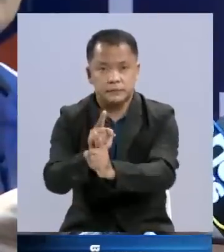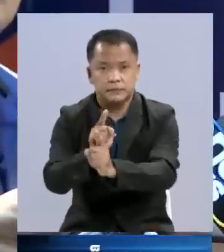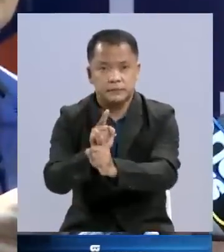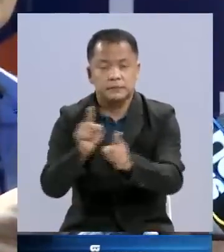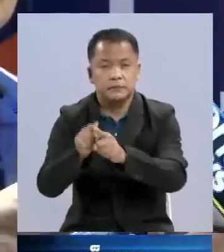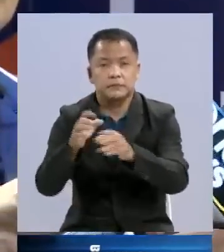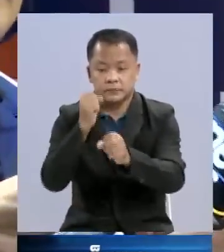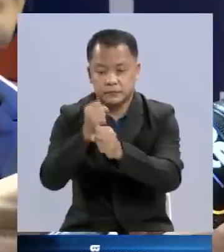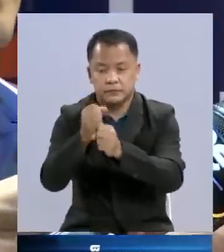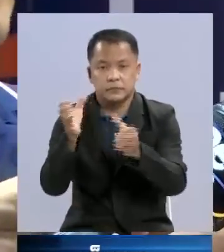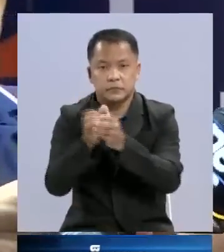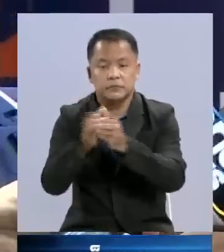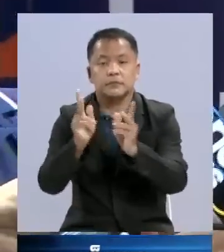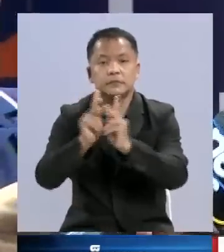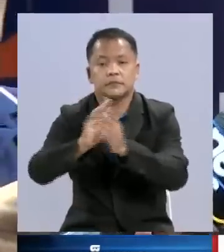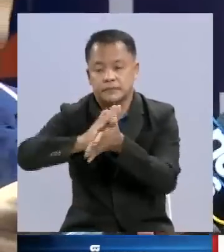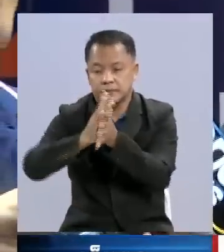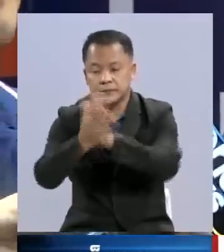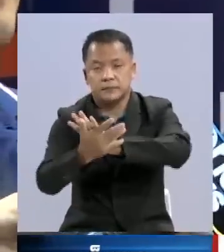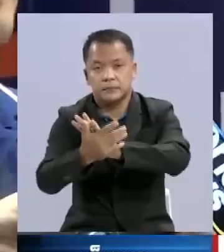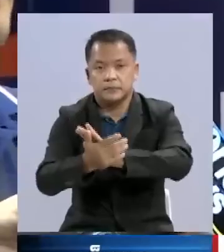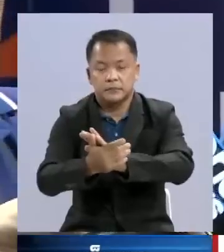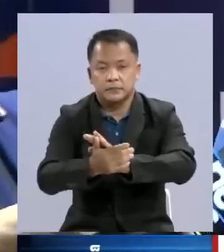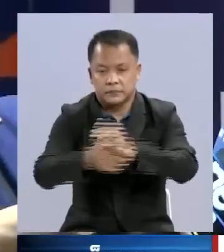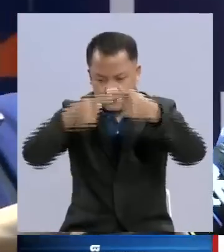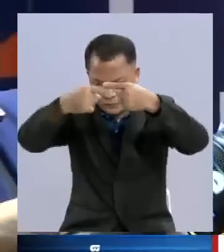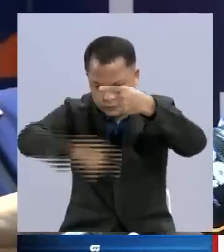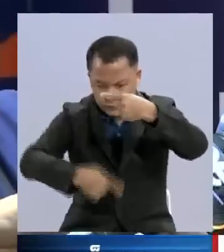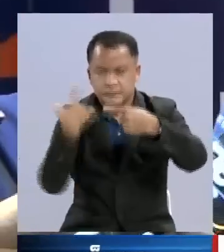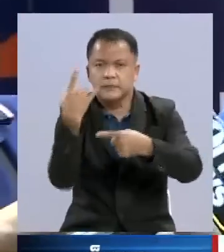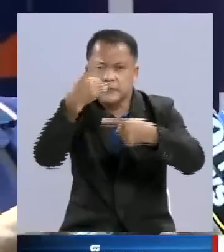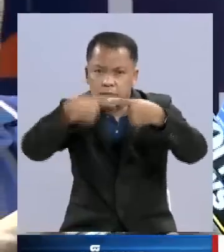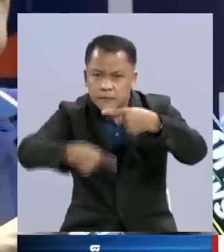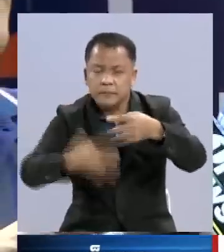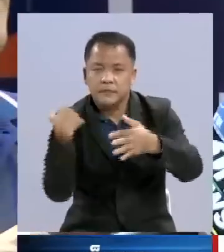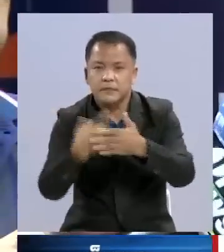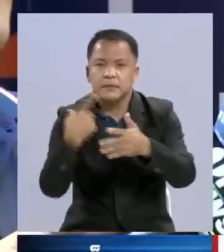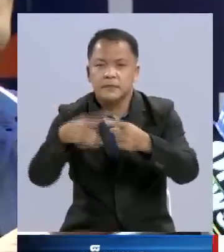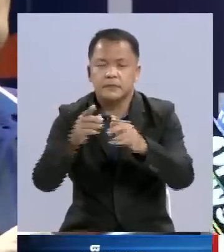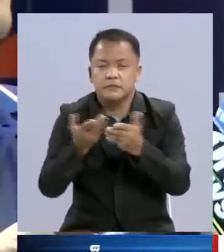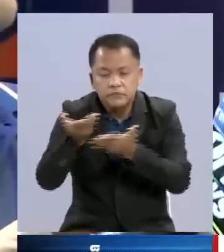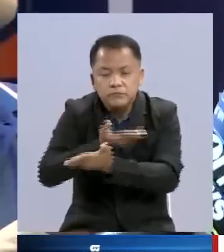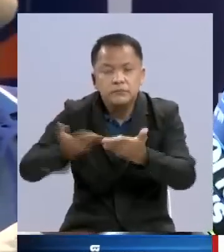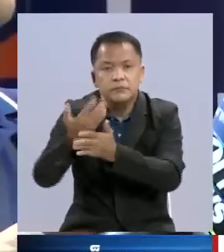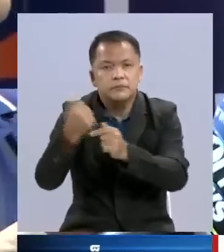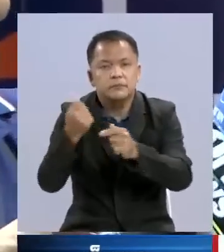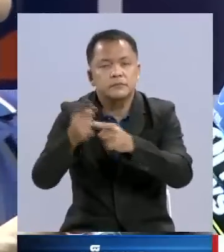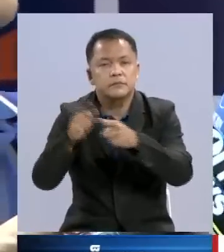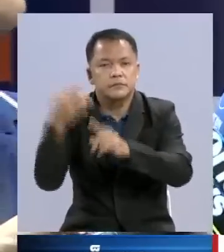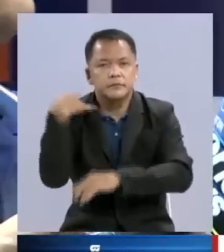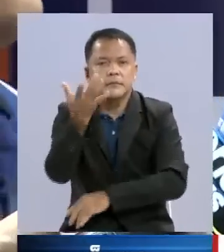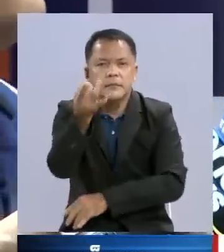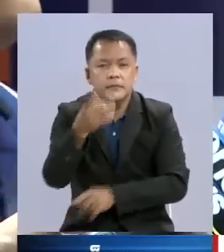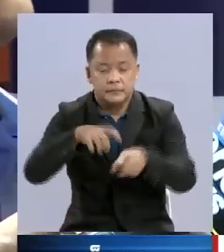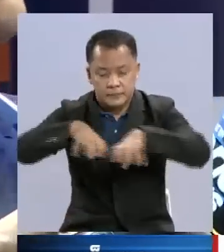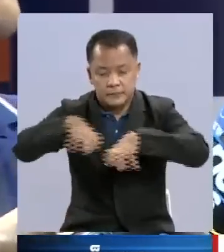าในการทำงานของคณะกรรมการเปลี่ยนผ่านว่าแต่ละเรื่องเนี่ยมีความคืบหน้าอะไรกันบ้างอาจจะมีการหารือว่าจะมีประเด็นใดที่ต้อง